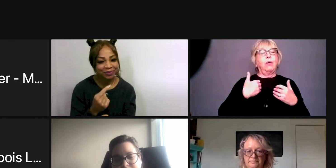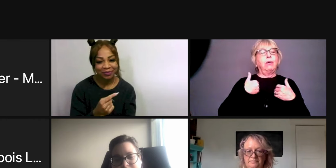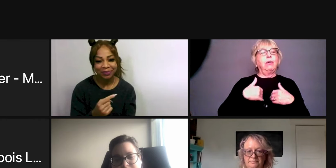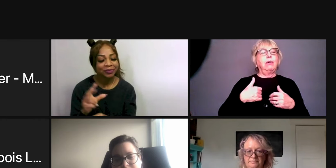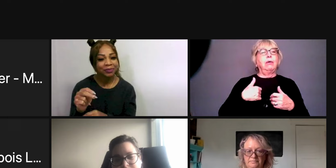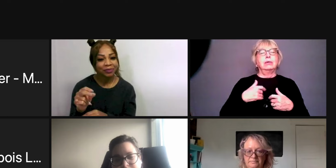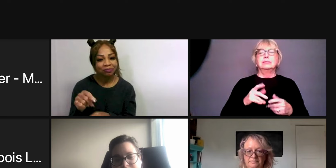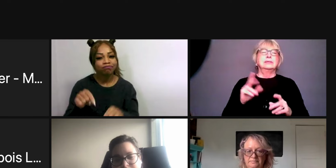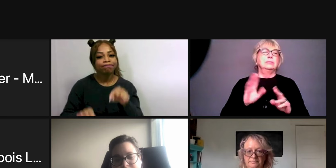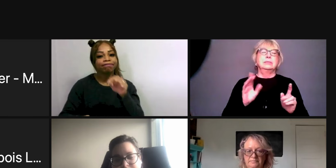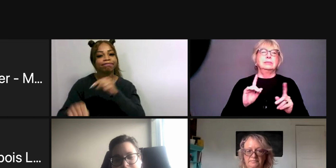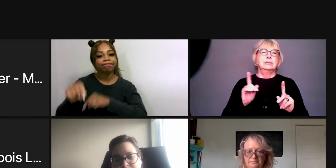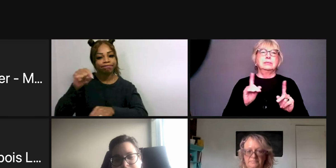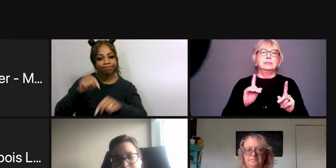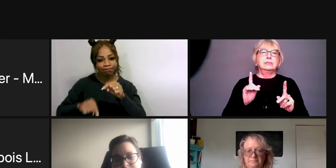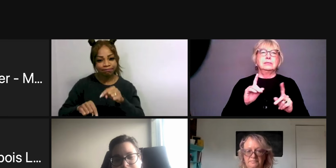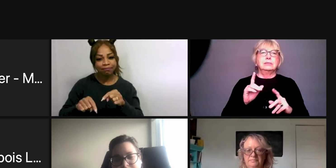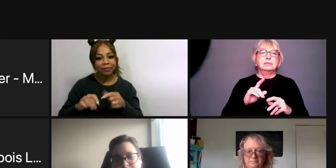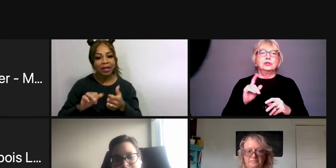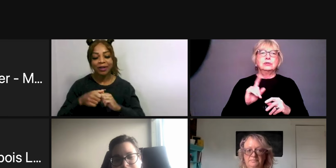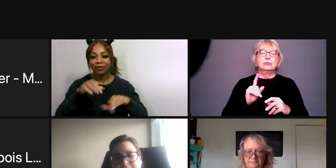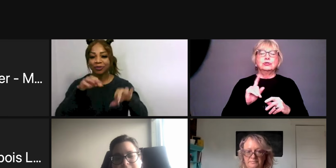n pas ça la bonne approche il faut